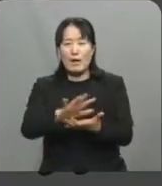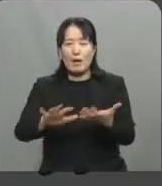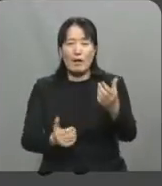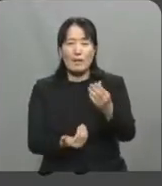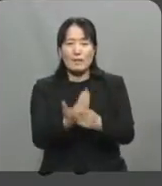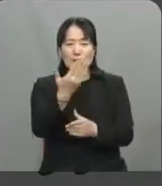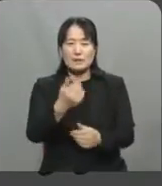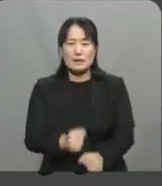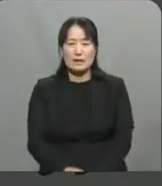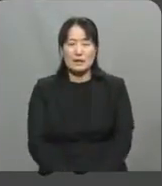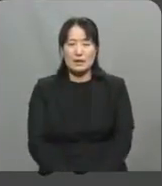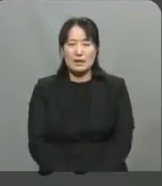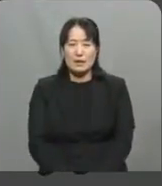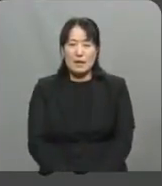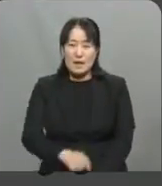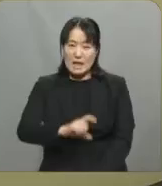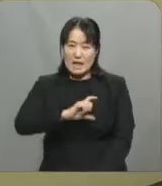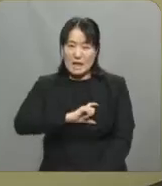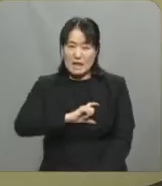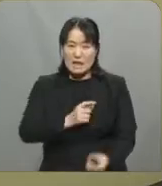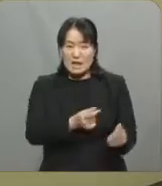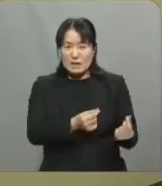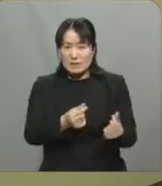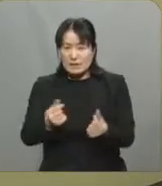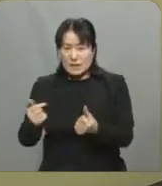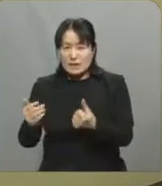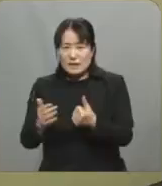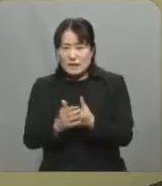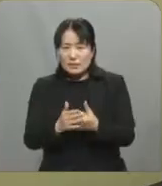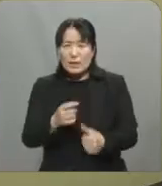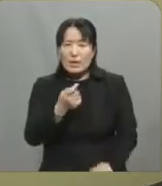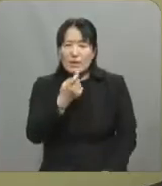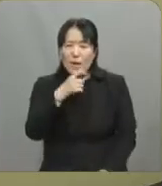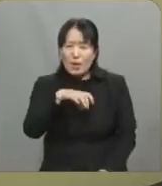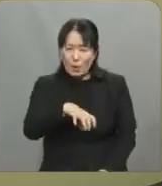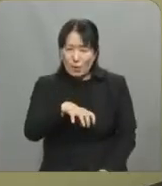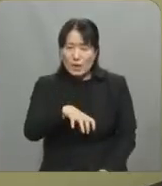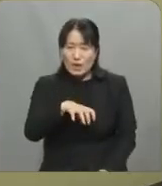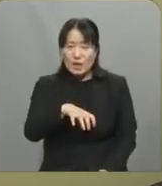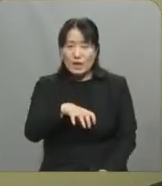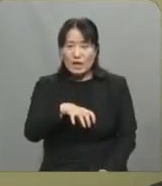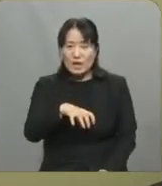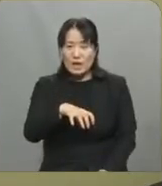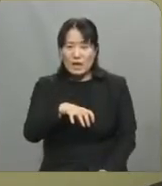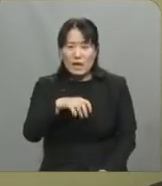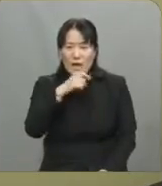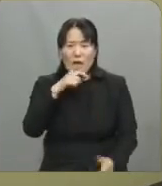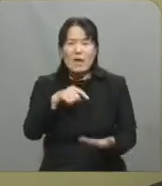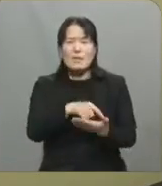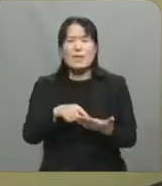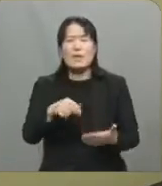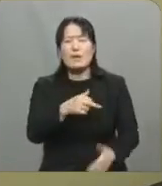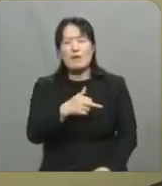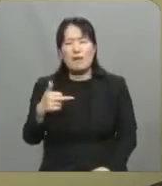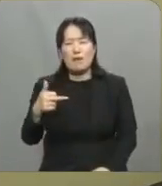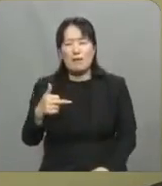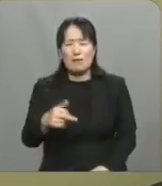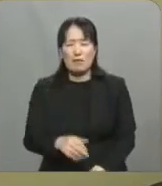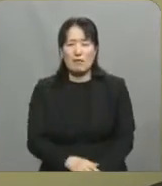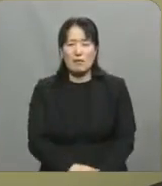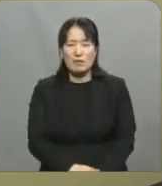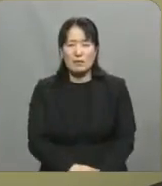커졌습니다. 상호가 비슷하다는 이유로 저희 학원이 지금 크게 피해를 보고 있는